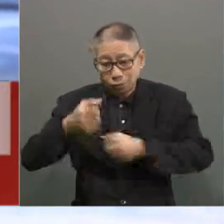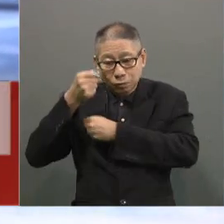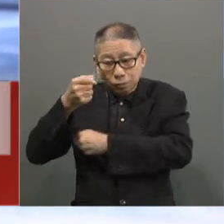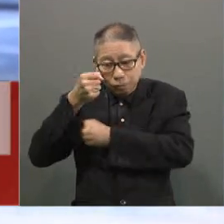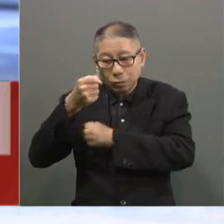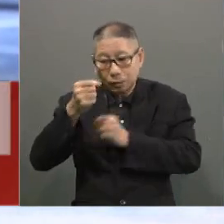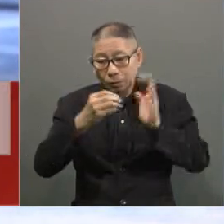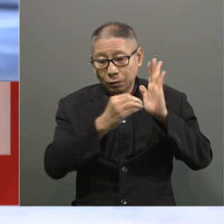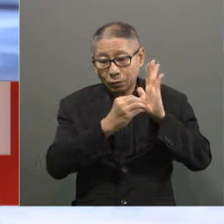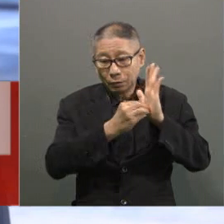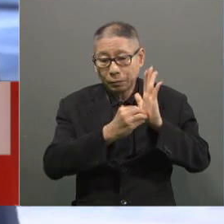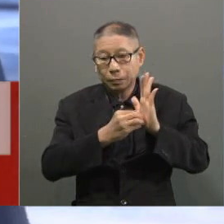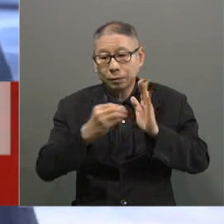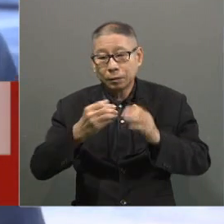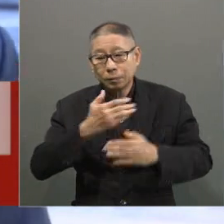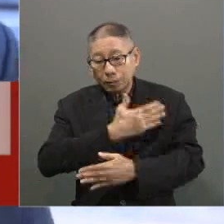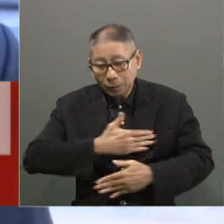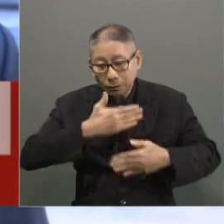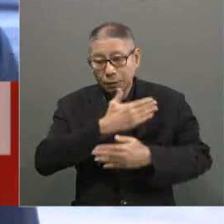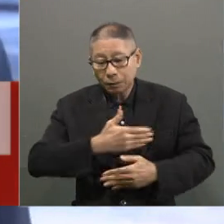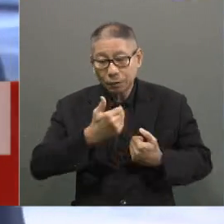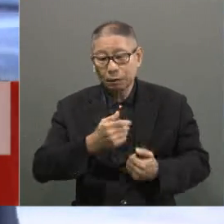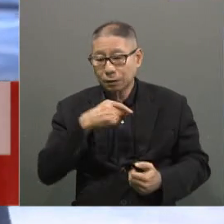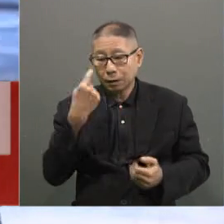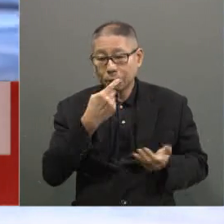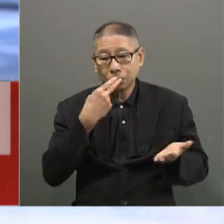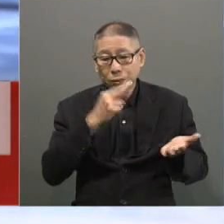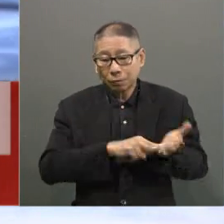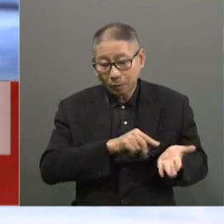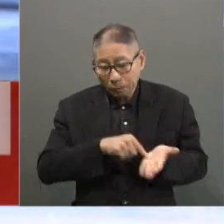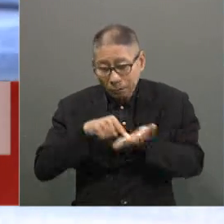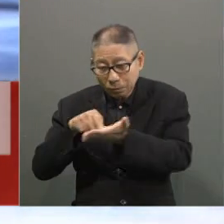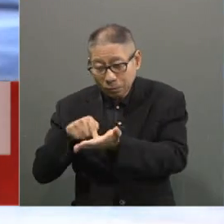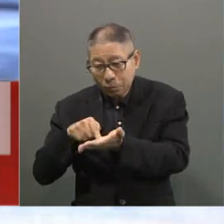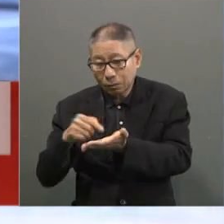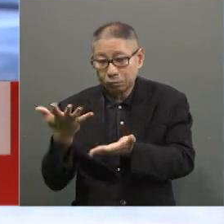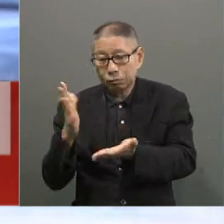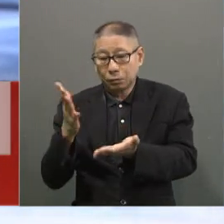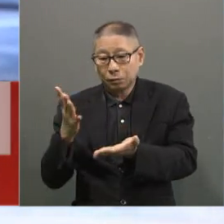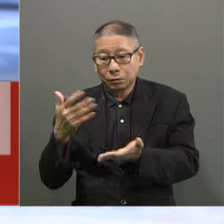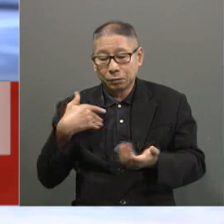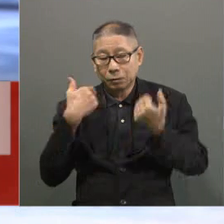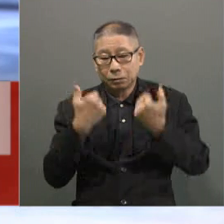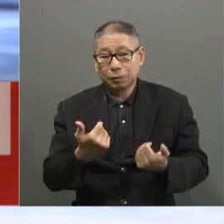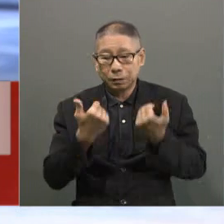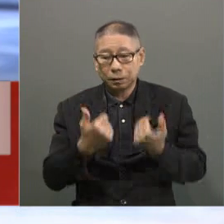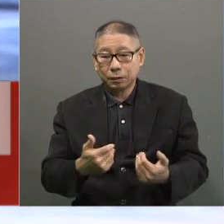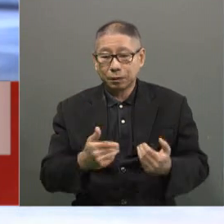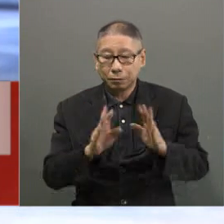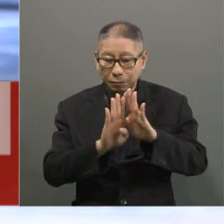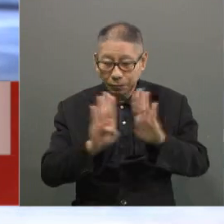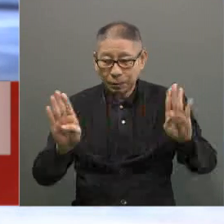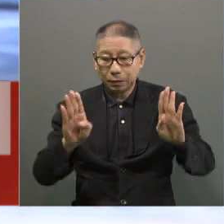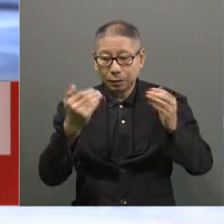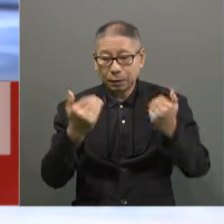ช้พื้นที่สำหรับการชุมนุมแต่ยังไม่มีใครยื่นหนังสือมาเพื่อใช้พื้นที่ขณะนี้มีพื้นที่ชุมนุมที่เปิดอยู่คือบริเวณลานคน